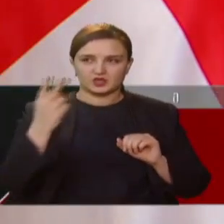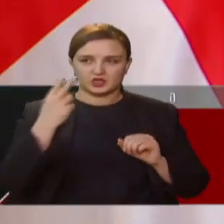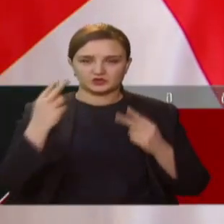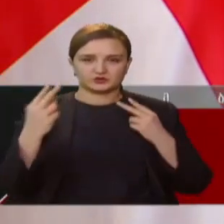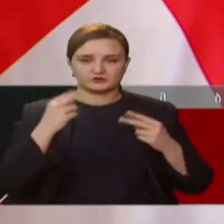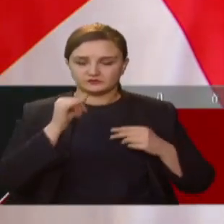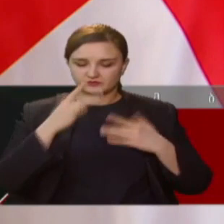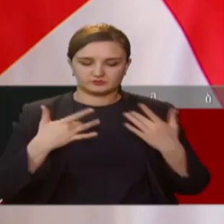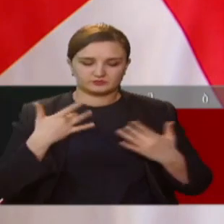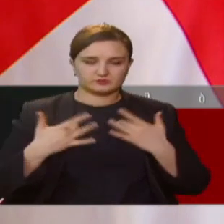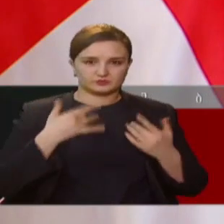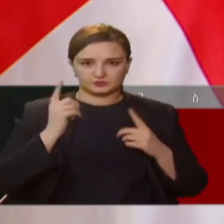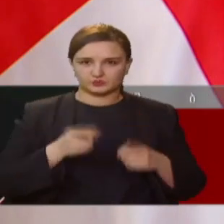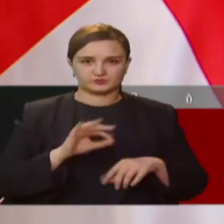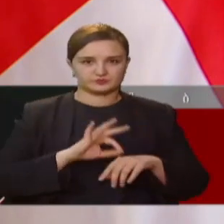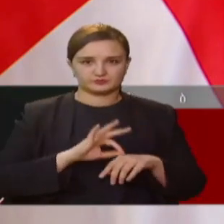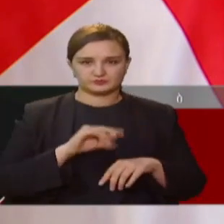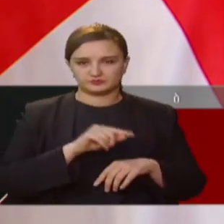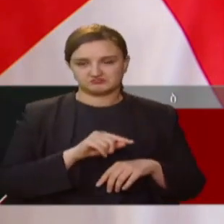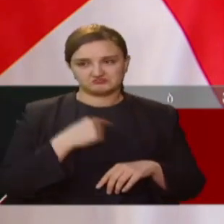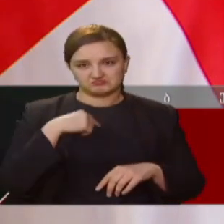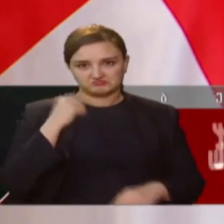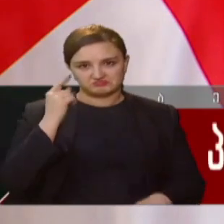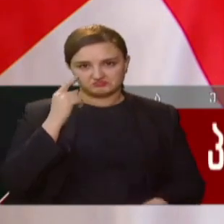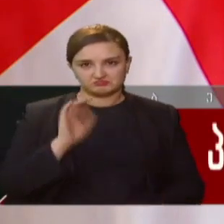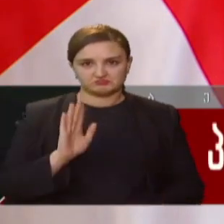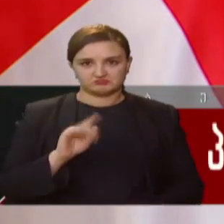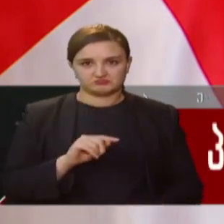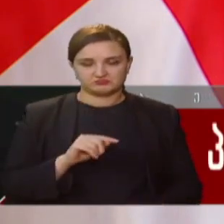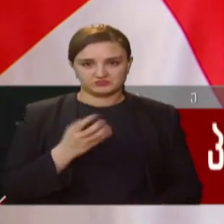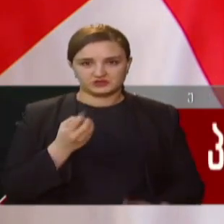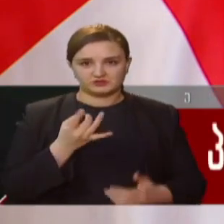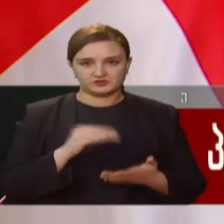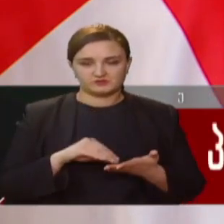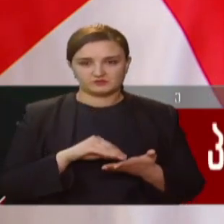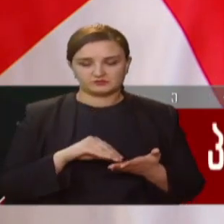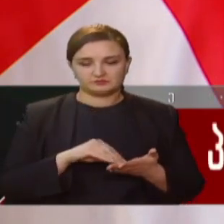სიმულაციური სურათი იქნას დახატული და რეალურად მე ეს არაერთხელ მითხოვს და კიდევ ერთხელ გავიპოვე.